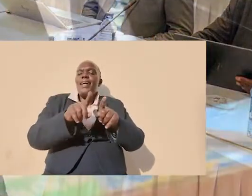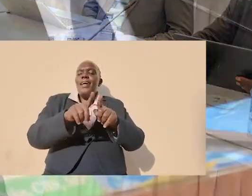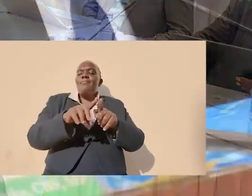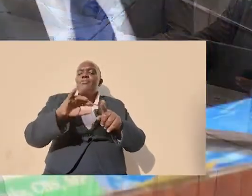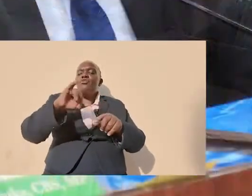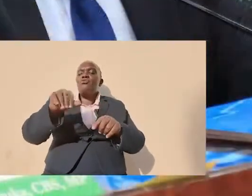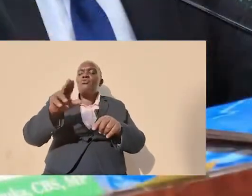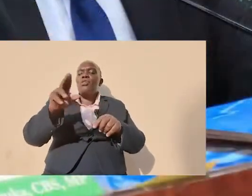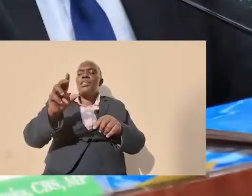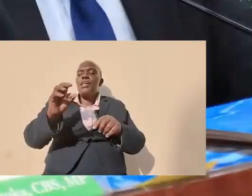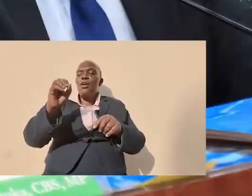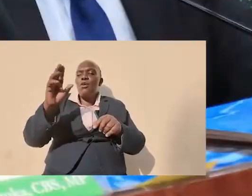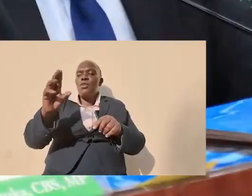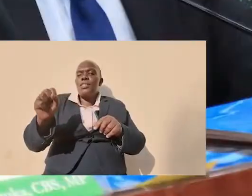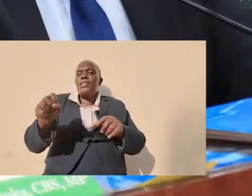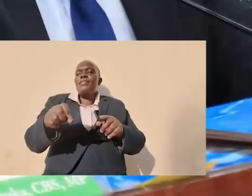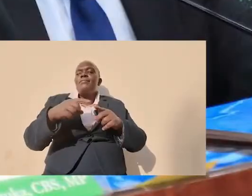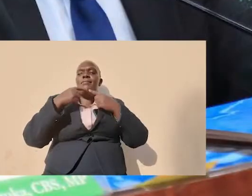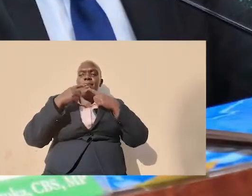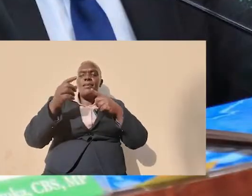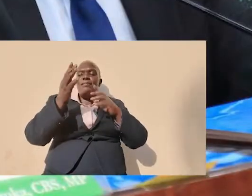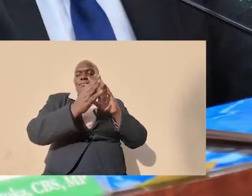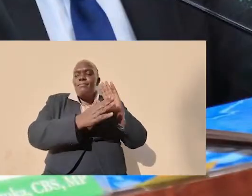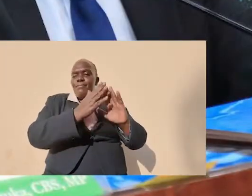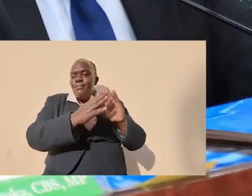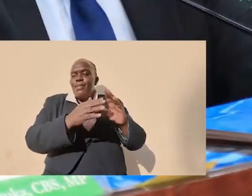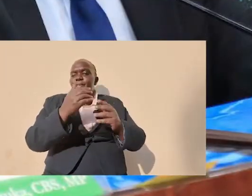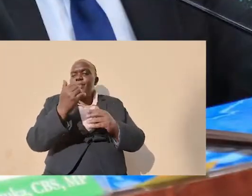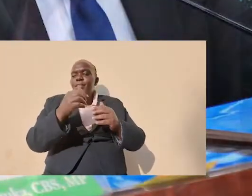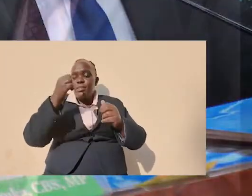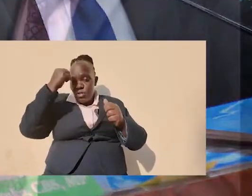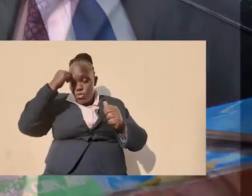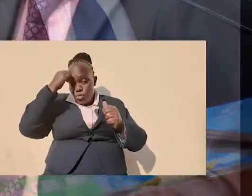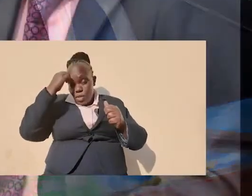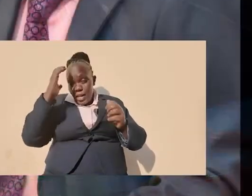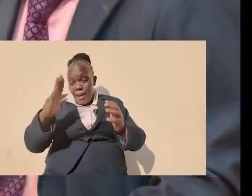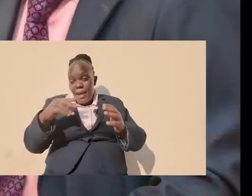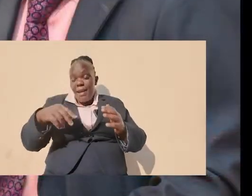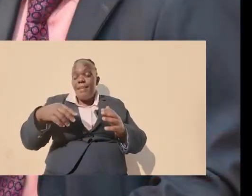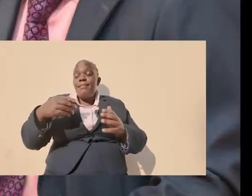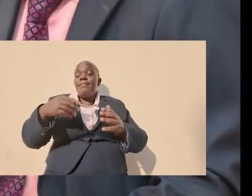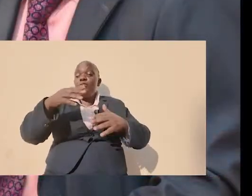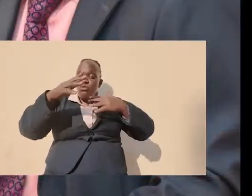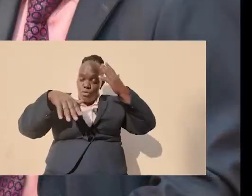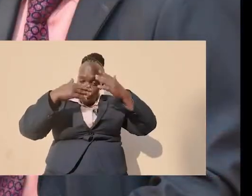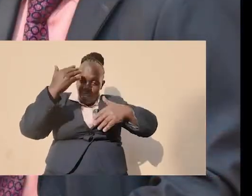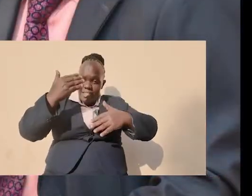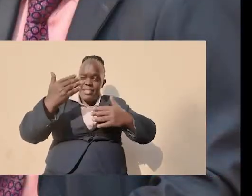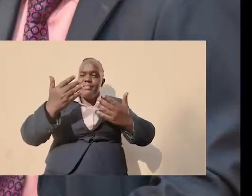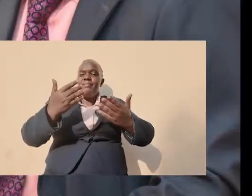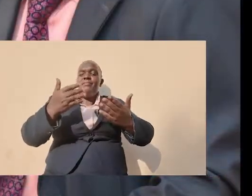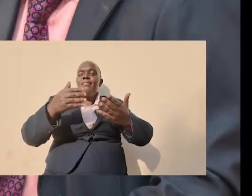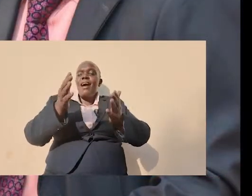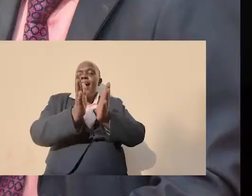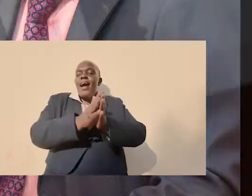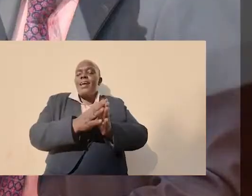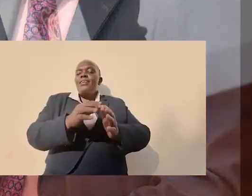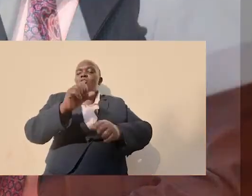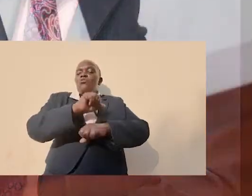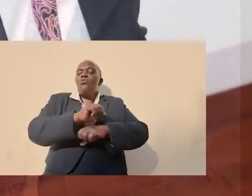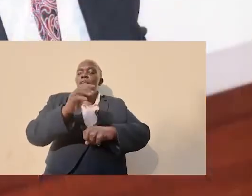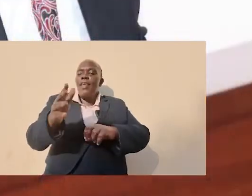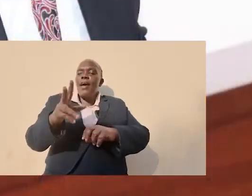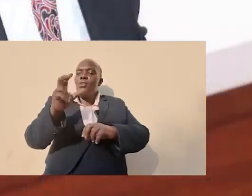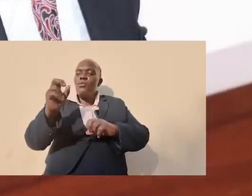2026-27. Bunge la Taifa limeweka kipaumbele katika usimamizi wa ukaguzi wa hesabu, masuala ya usalama